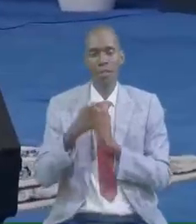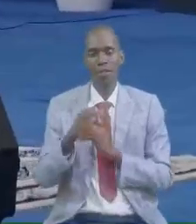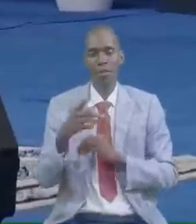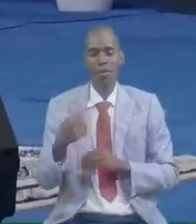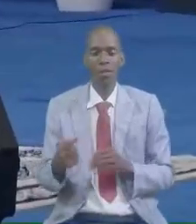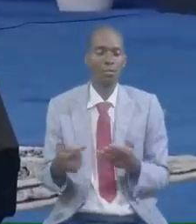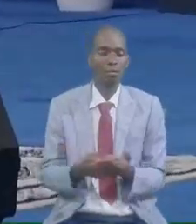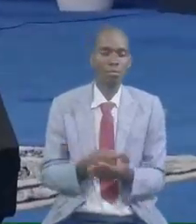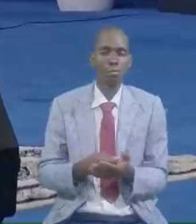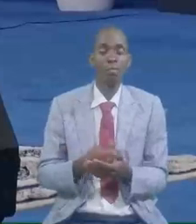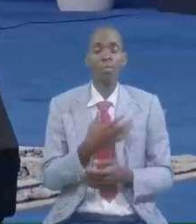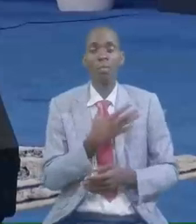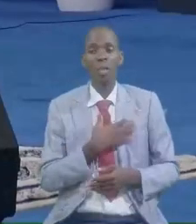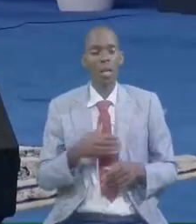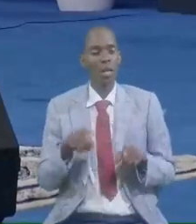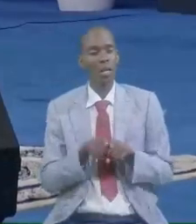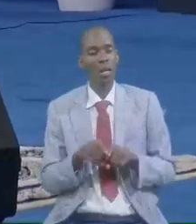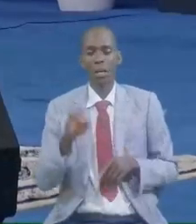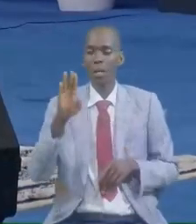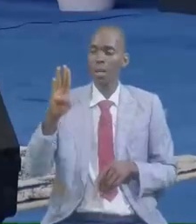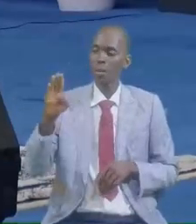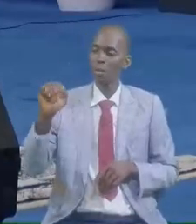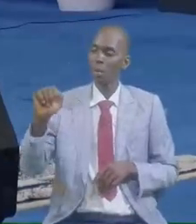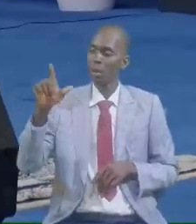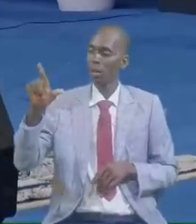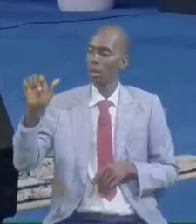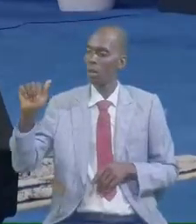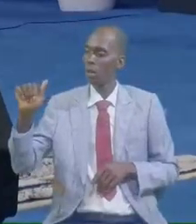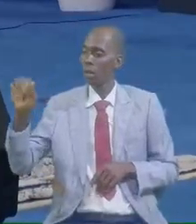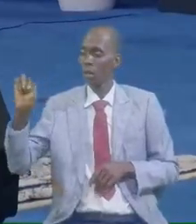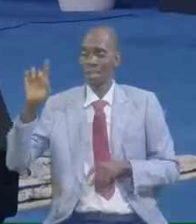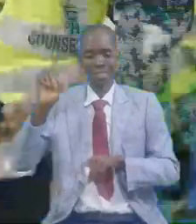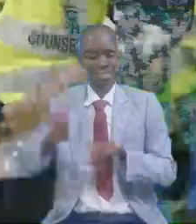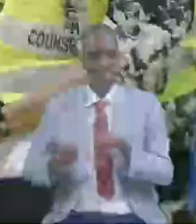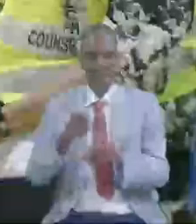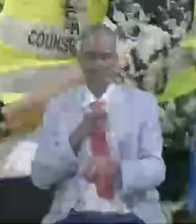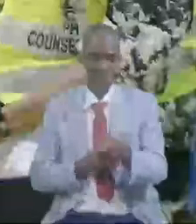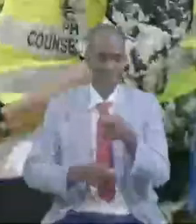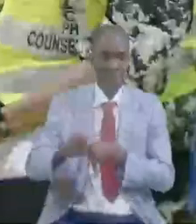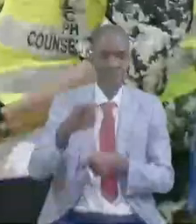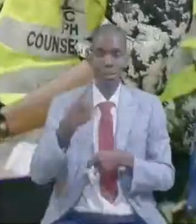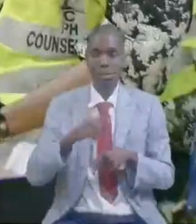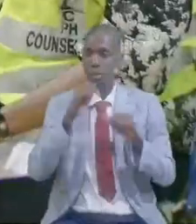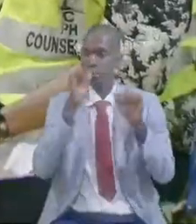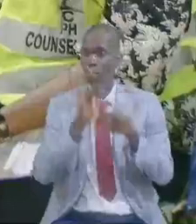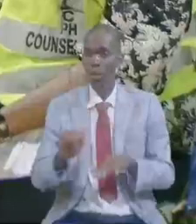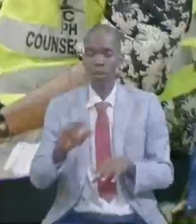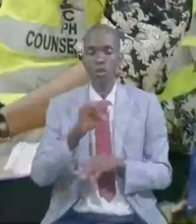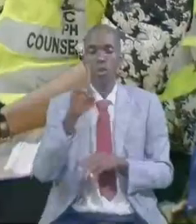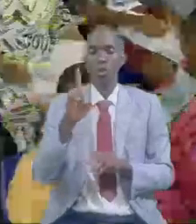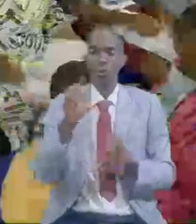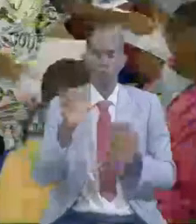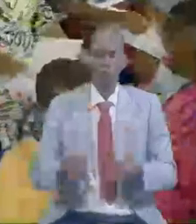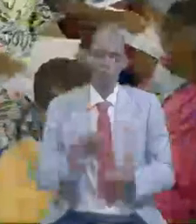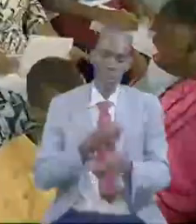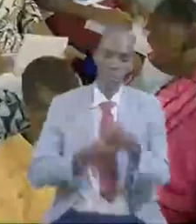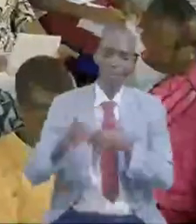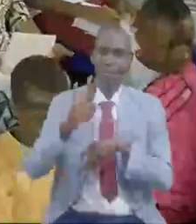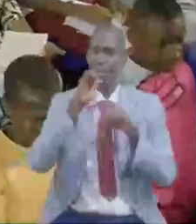l'évangile. Et comme Balaam ne pouvait pas révoquer ses bénédictions, personne ne peut révoquer tes bénédictions